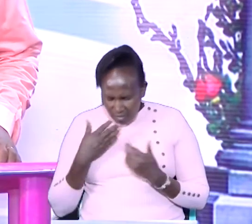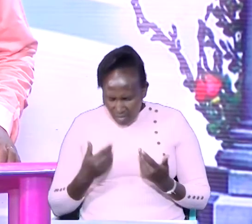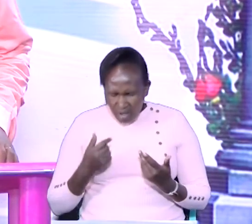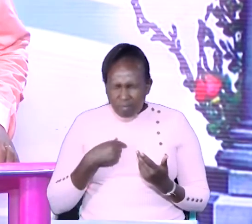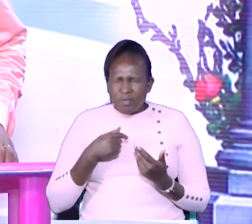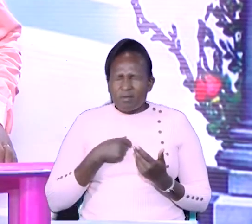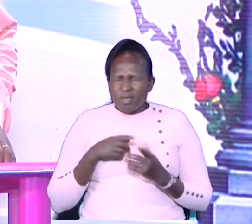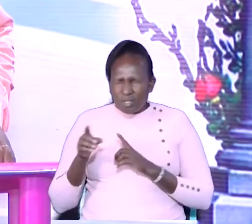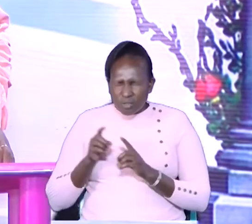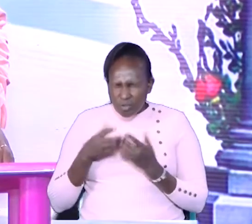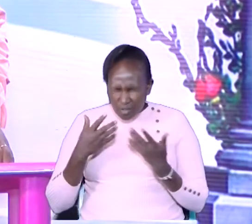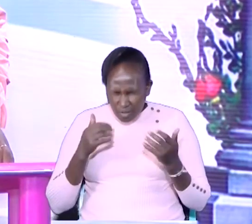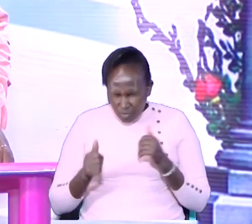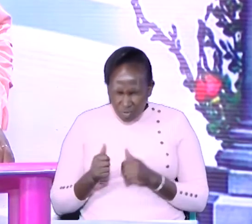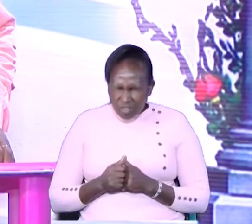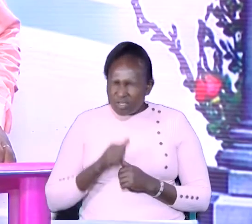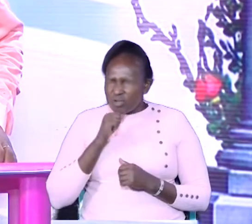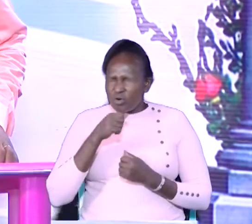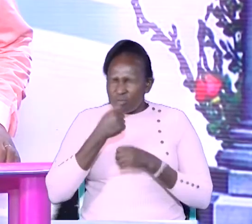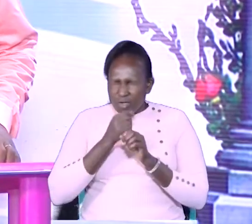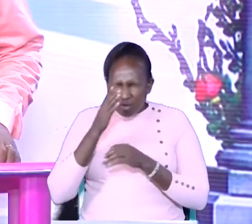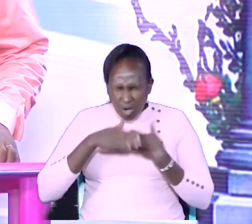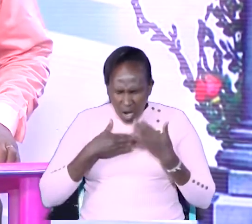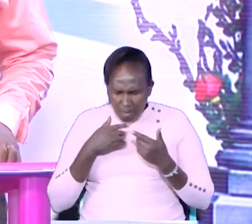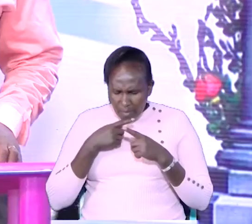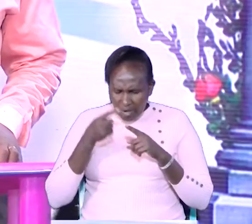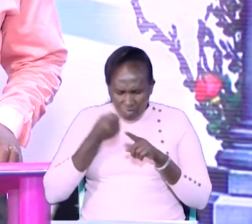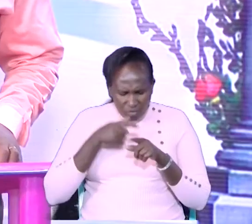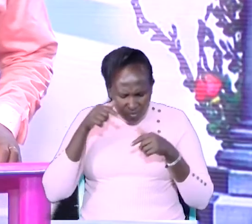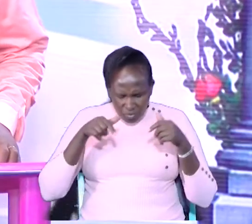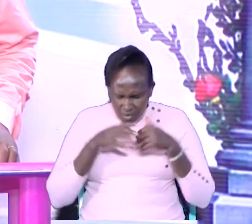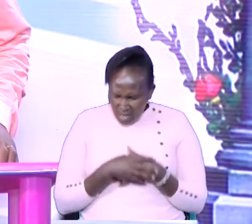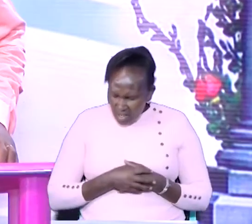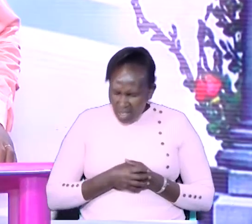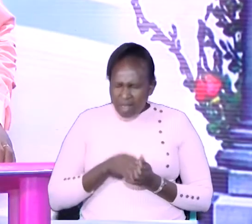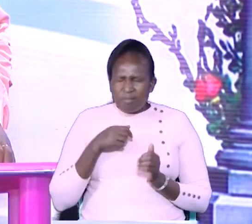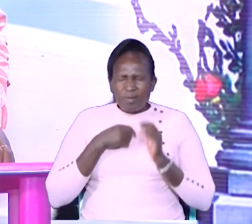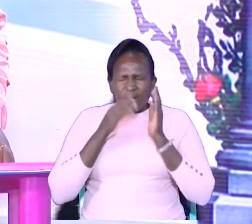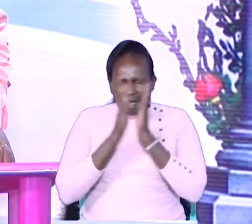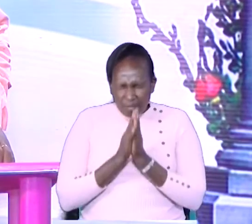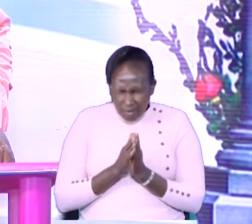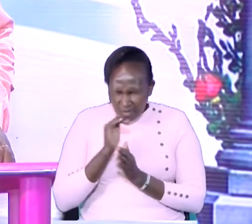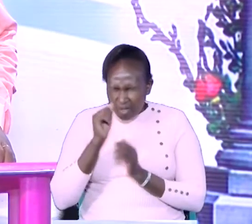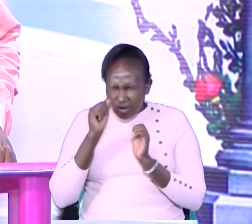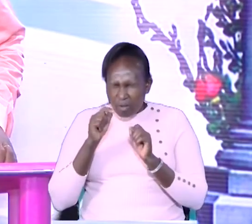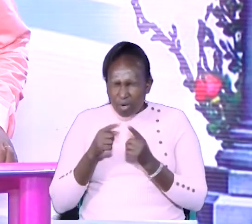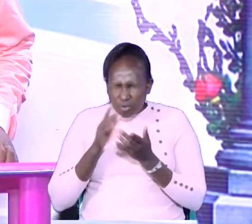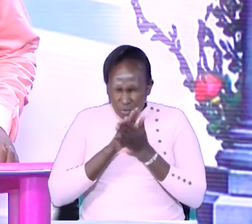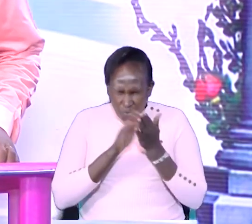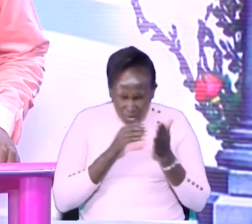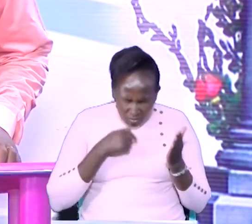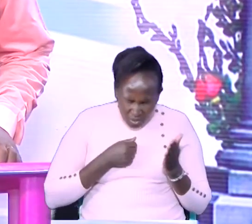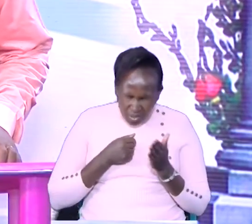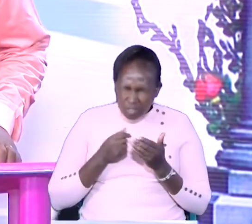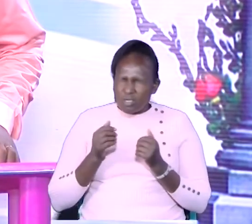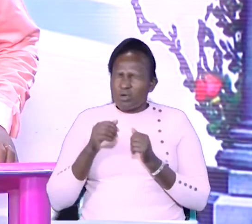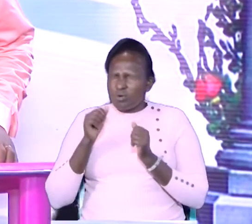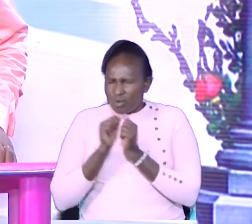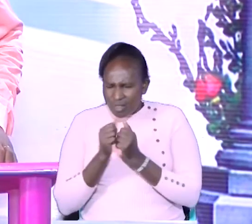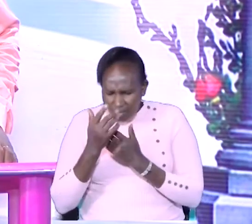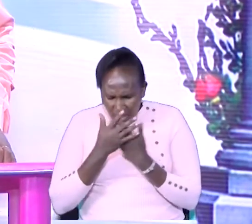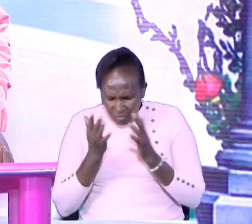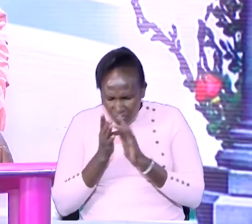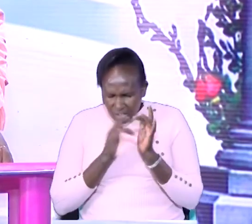nimekuwa nikitenda mambo ambayo haikufurahishi, lakini kuanzia siku ya leo ninaomba ya kwamba uweze kuniosha, unisafishe na damu